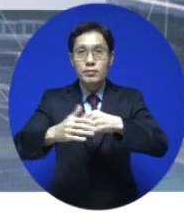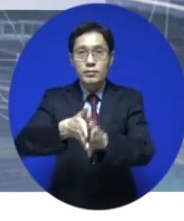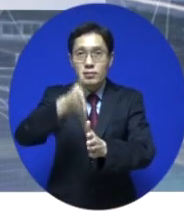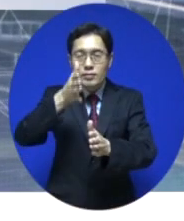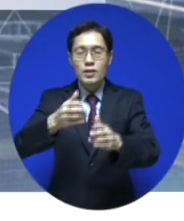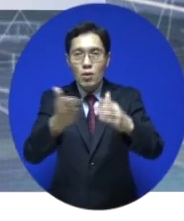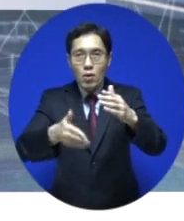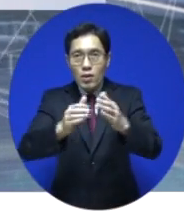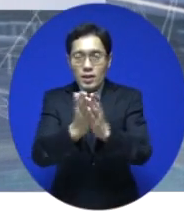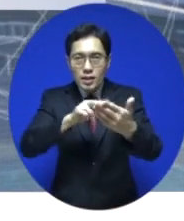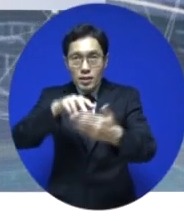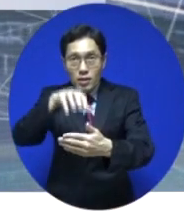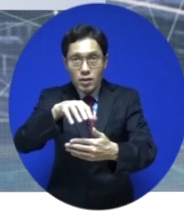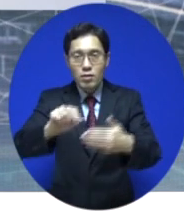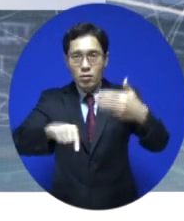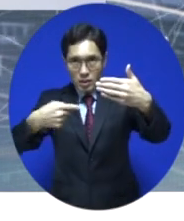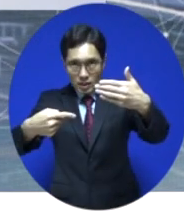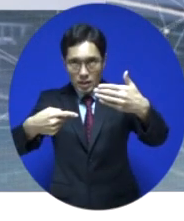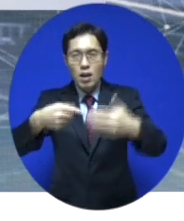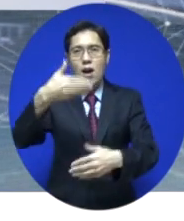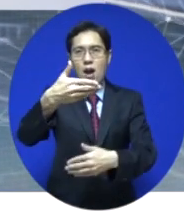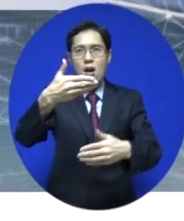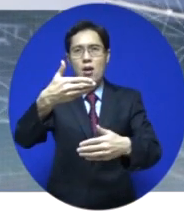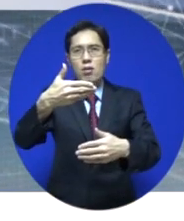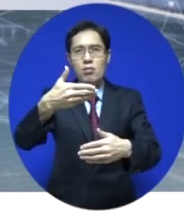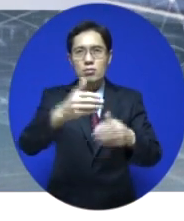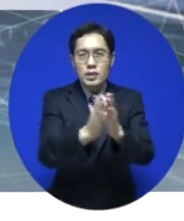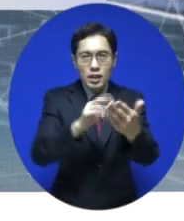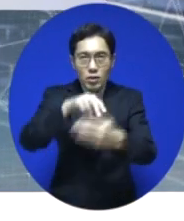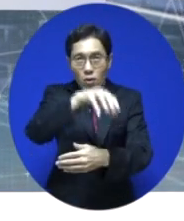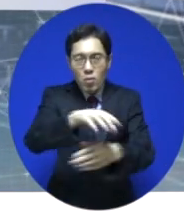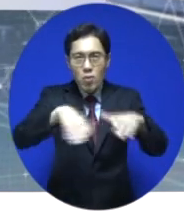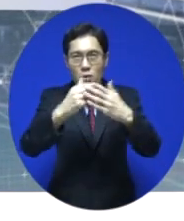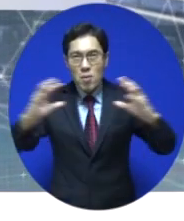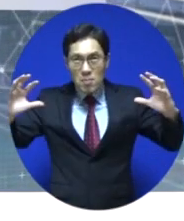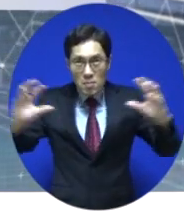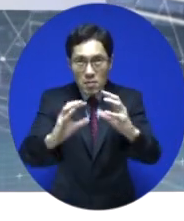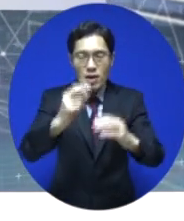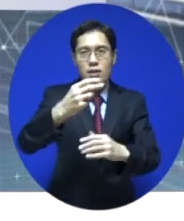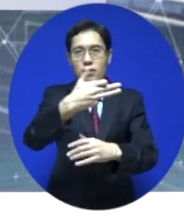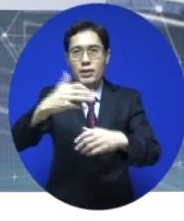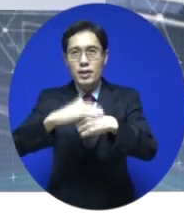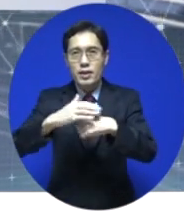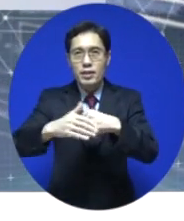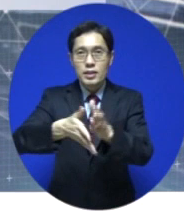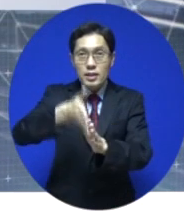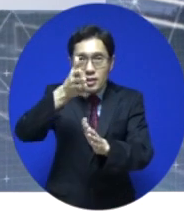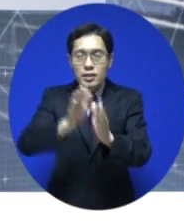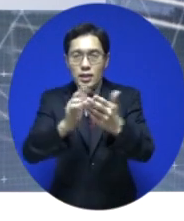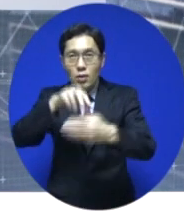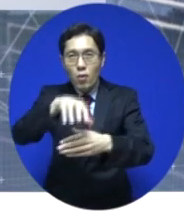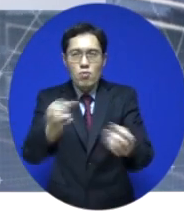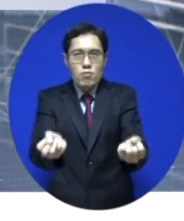대구시립 공공도서관은 지난 1일 9개 시립도서관이 모두 한자리에 모여 펼치는 2018 대구시립도서관